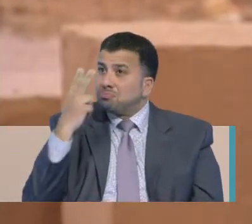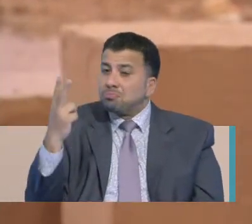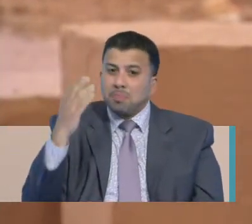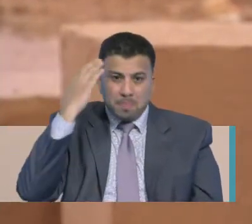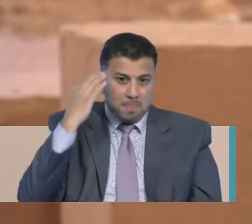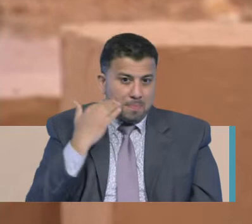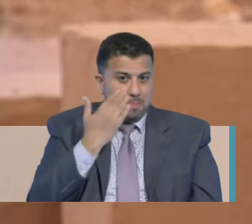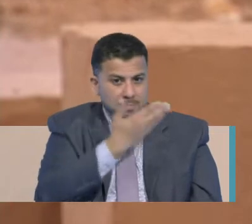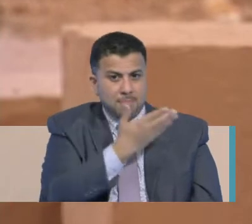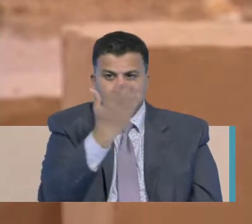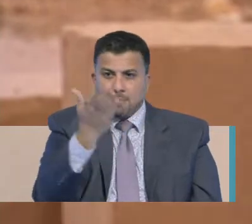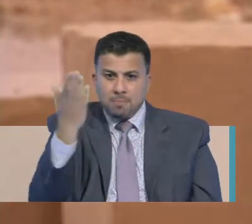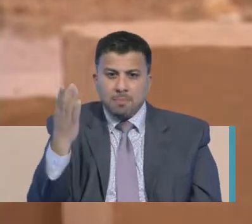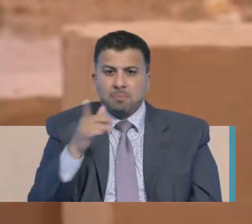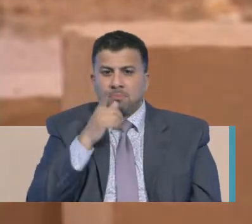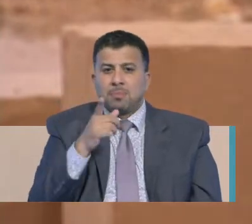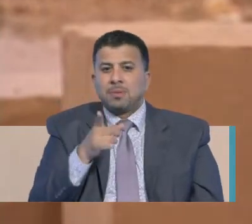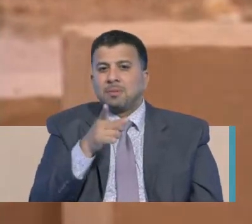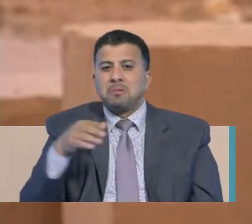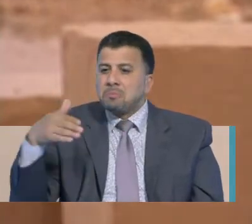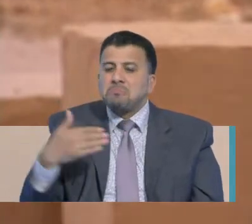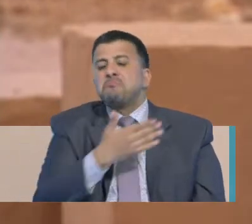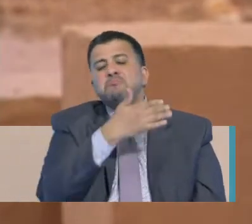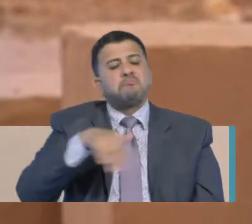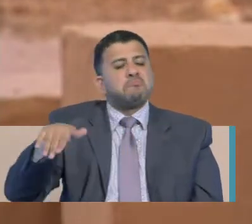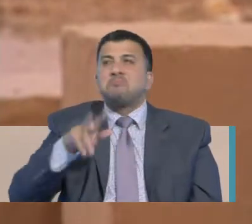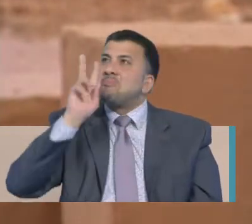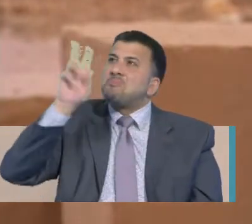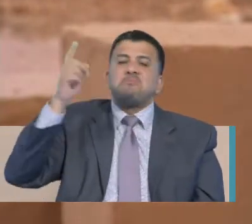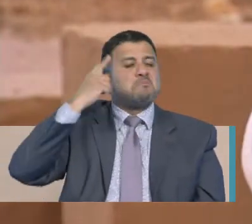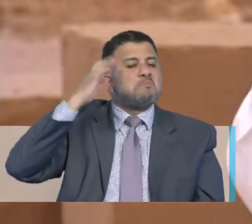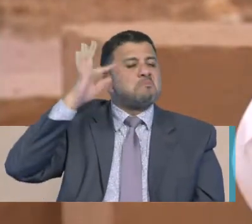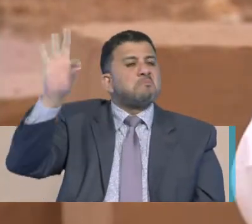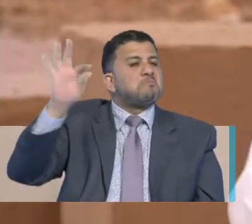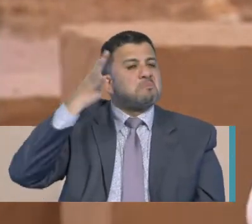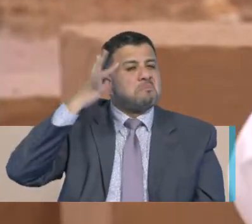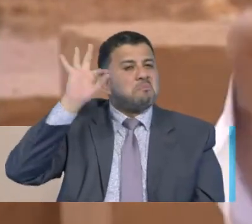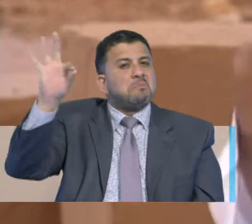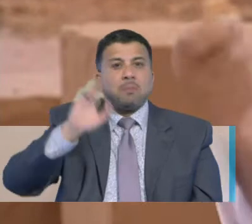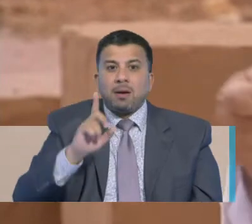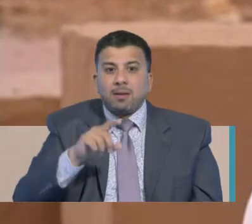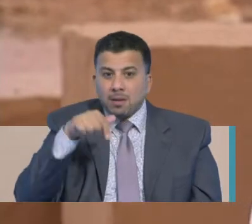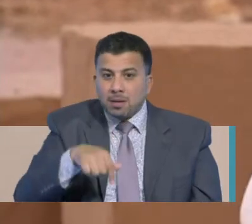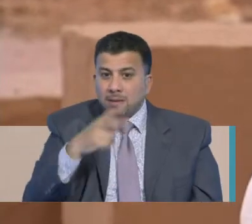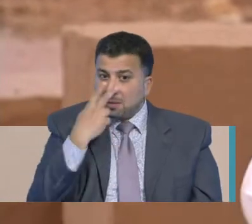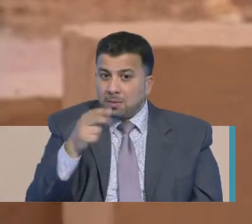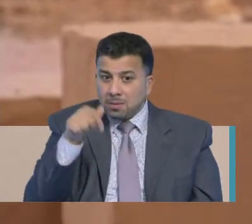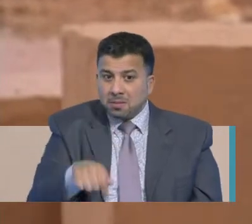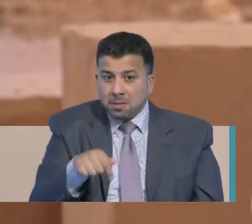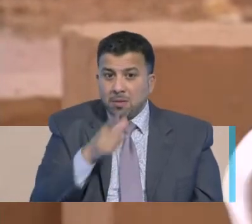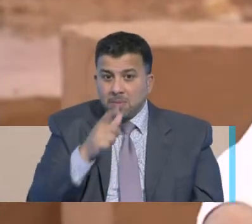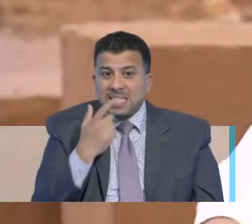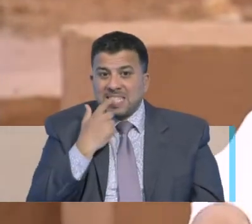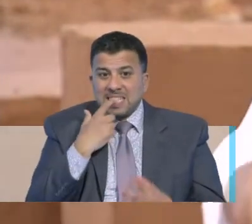وطبعا هذه الناس يمرون عليها مر الكرام ما يعرفون شو فيها. الآن بنتي مثلا كل